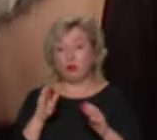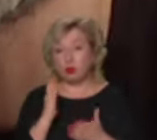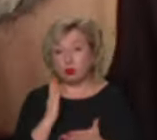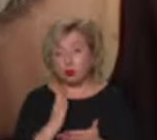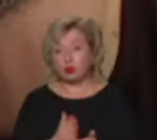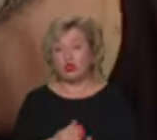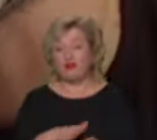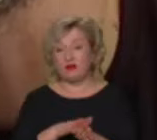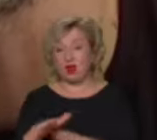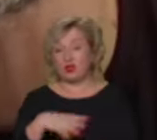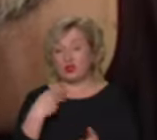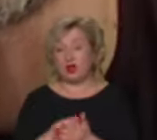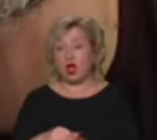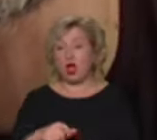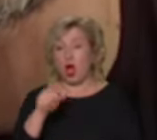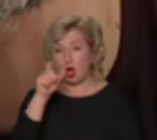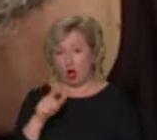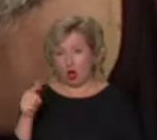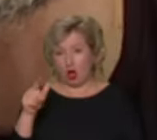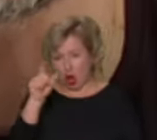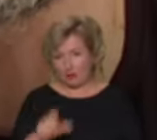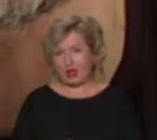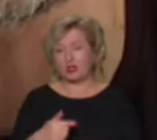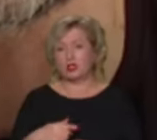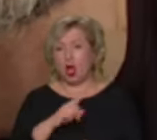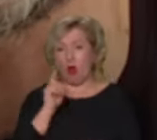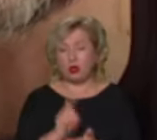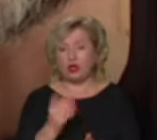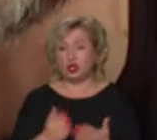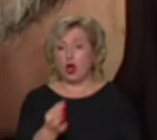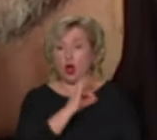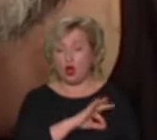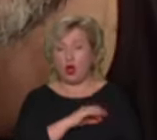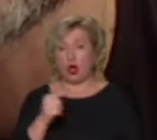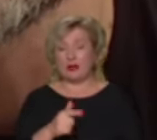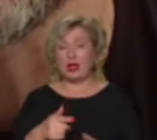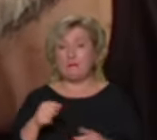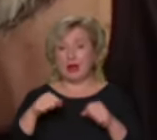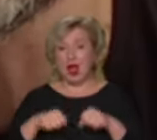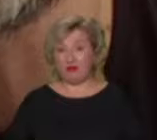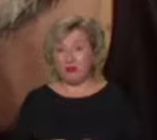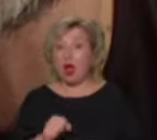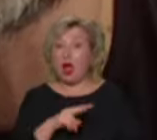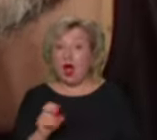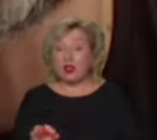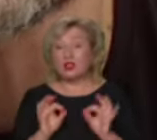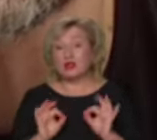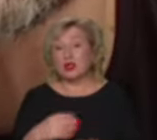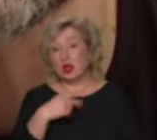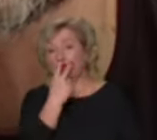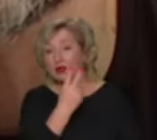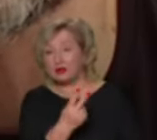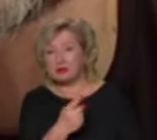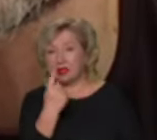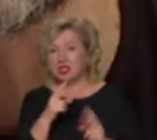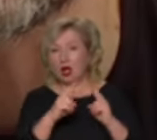ну, виконувати свій громадянський обов'язок, якщо він хоче користуватися ще й громадянськими правами. Але, звичайно, я дивлюся перший